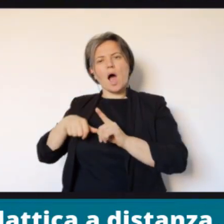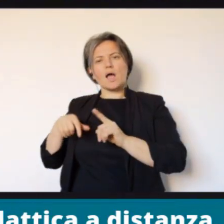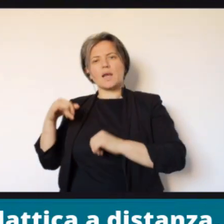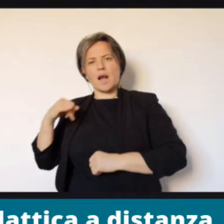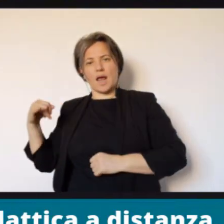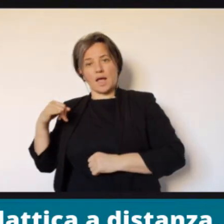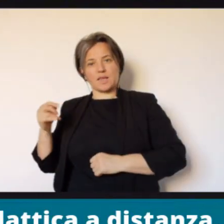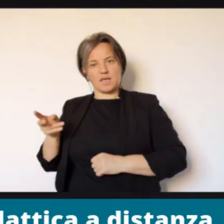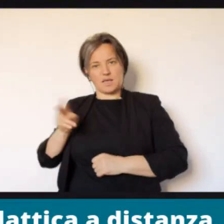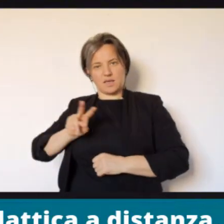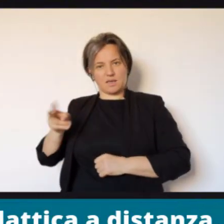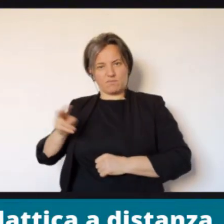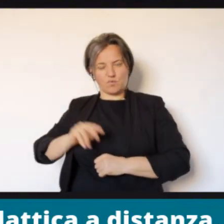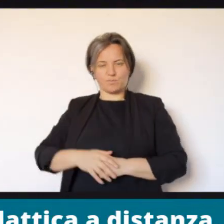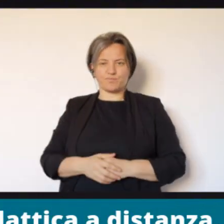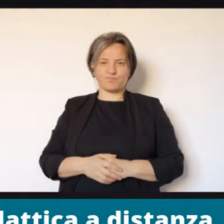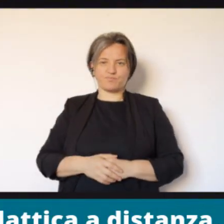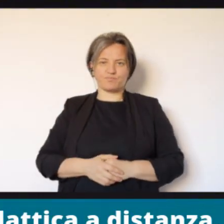L'aspetto positivo